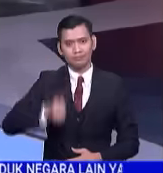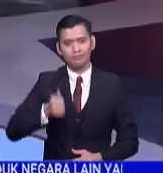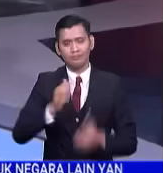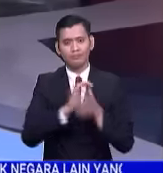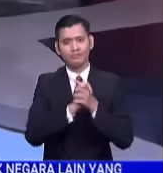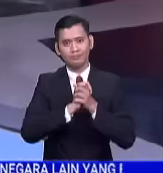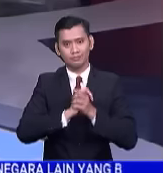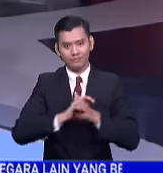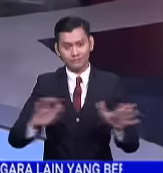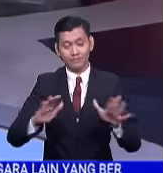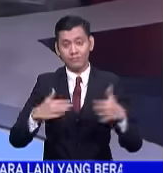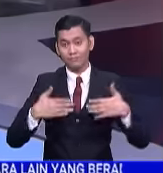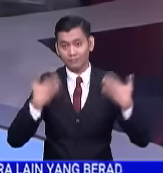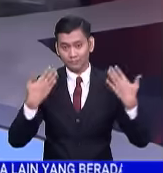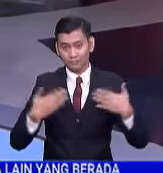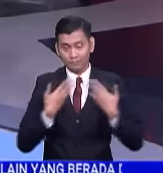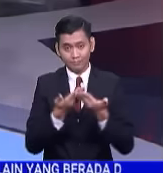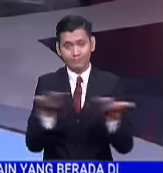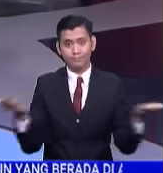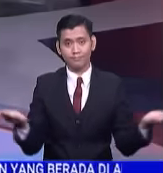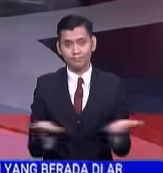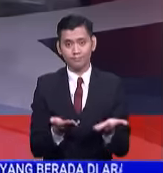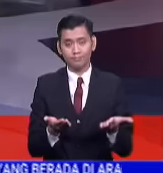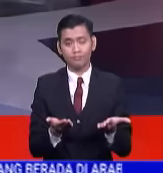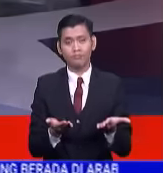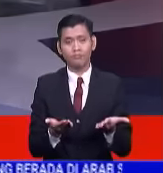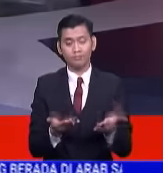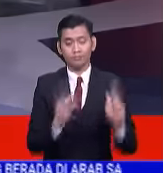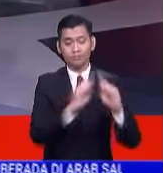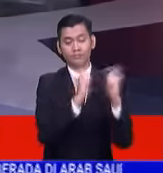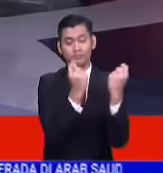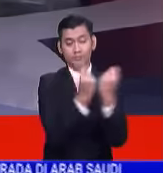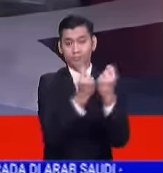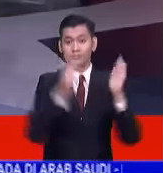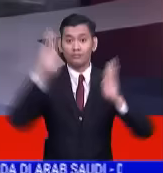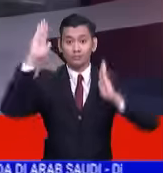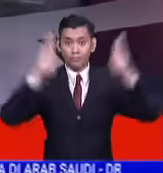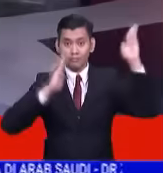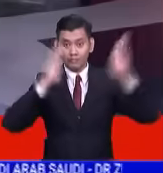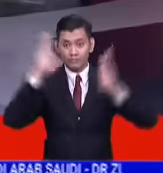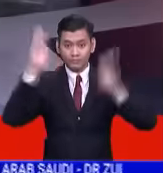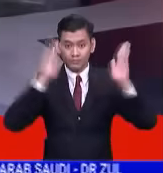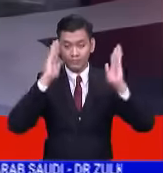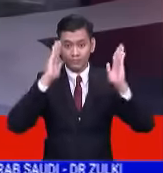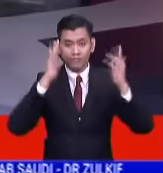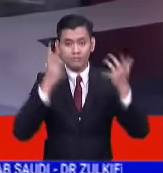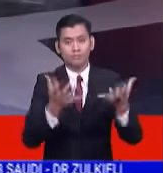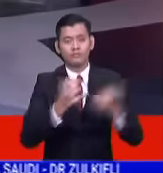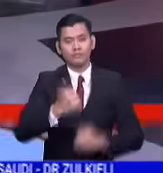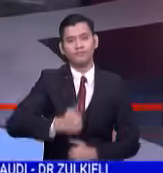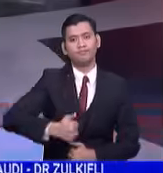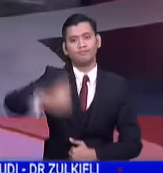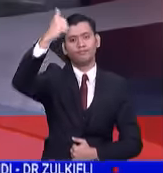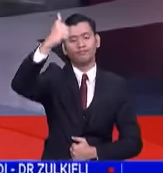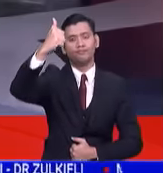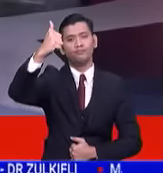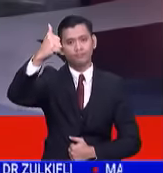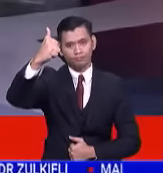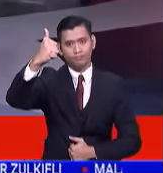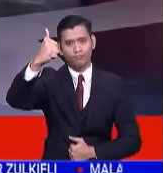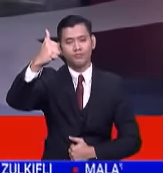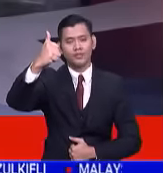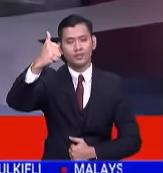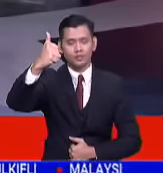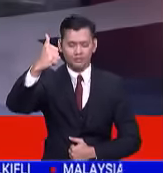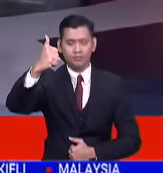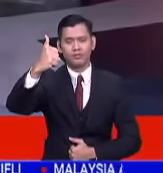Assalamualaikum dan salam sejahtera. Impian Harimau Malaya mencari kedudukan dan laluan selesa ke pusingan ketiga kelahiran Piala Dunia 2022